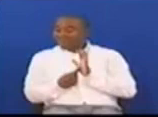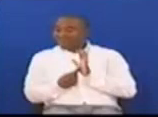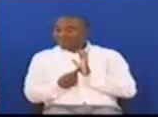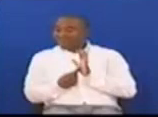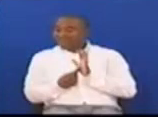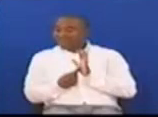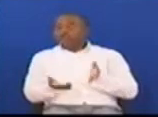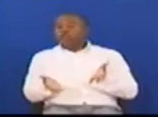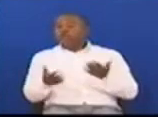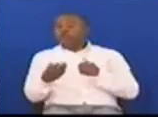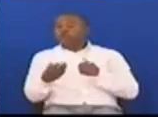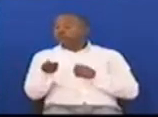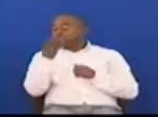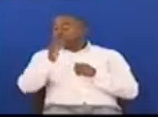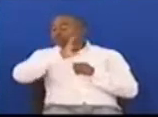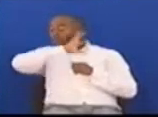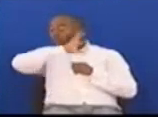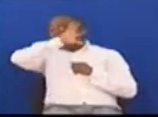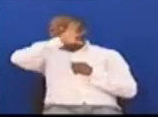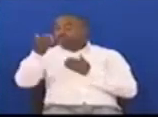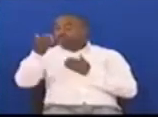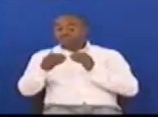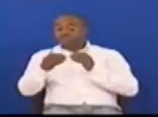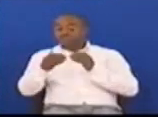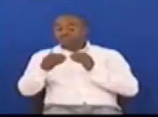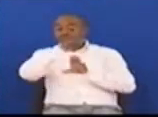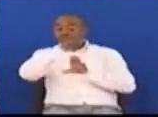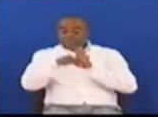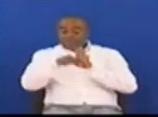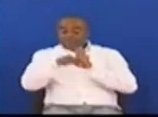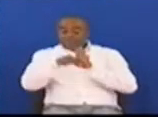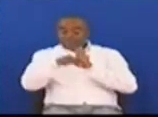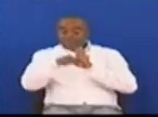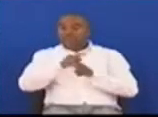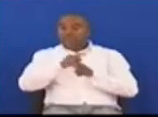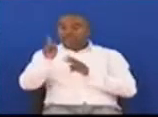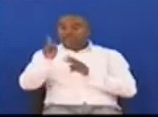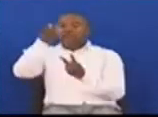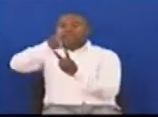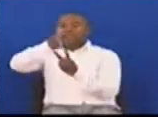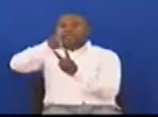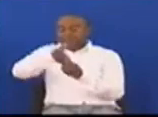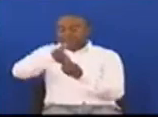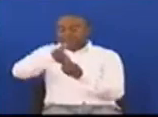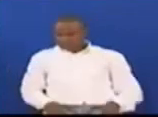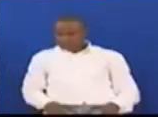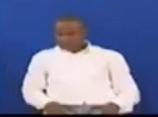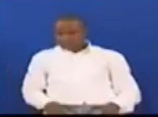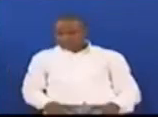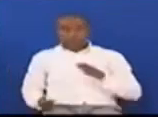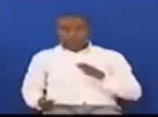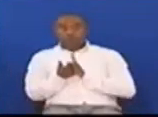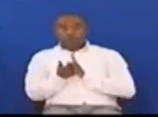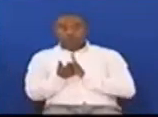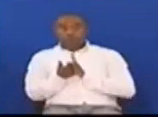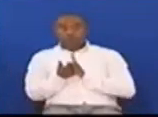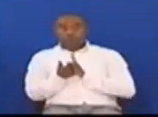wote hapa Afrika Mashariki na Afrika ya Kati mpunga kutoka kwetu. Na tukiweka nguvu katika